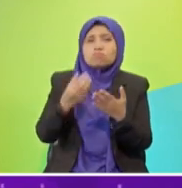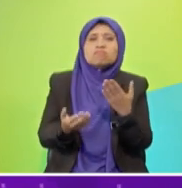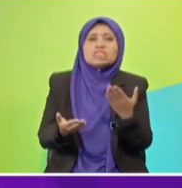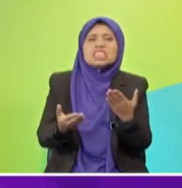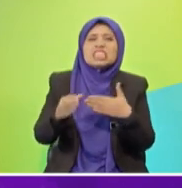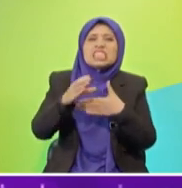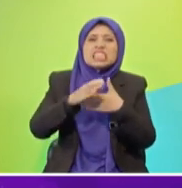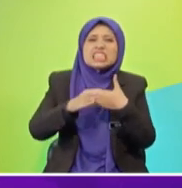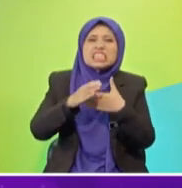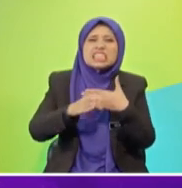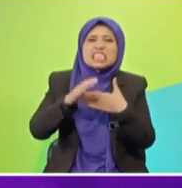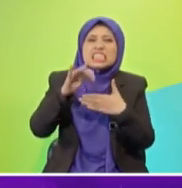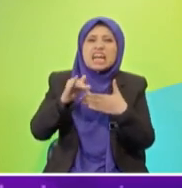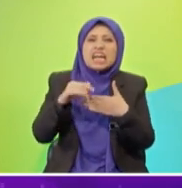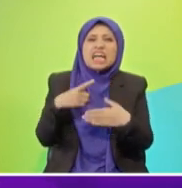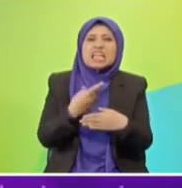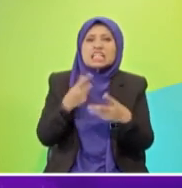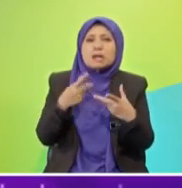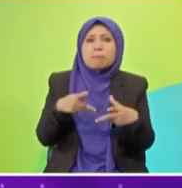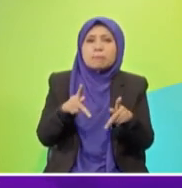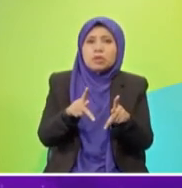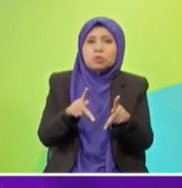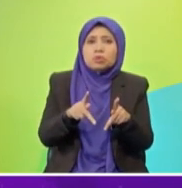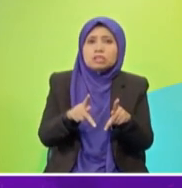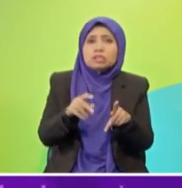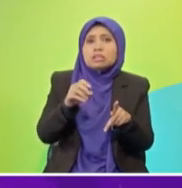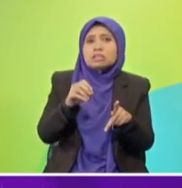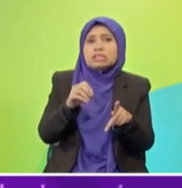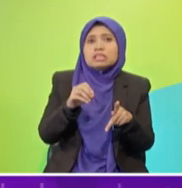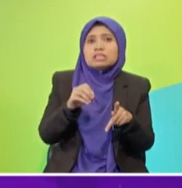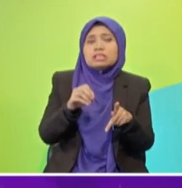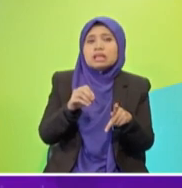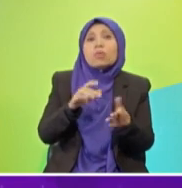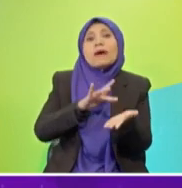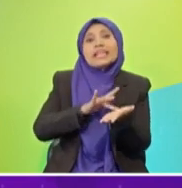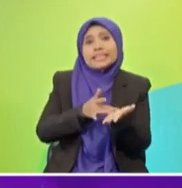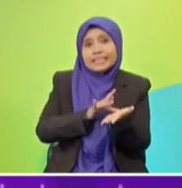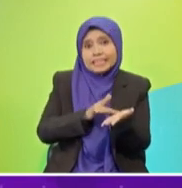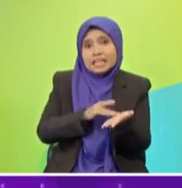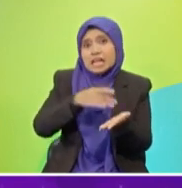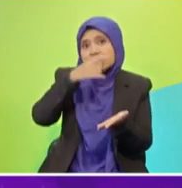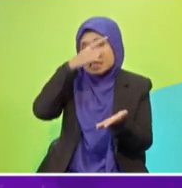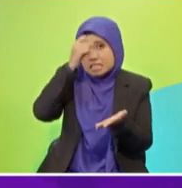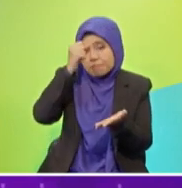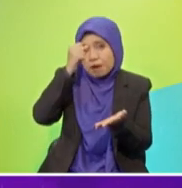kecelakaan yang kita rasa perlu dirawat dengan segera sebab Apa sebab dia bule menyebabkan